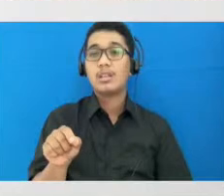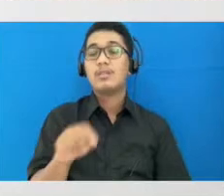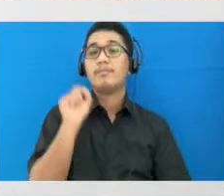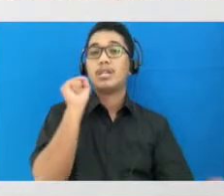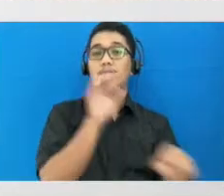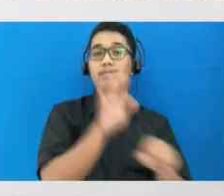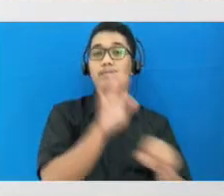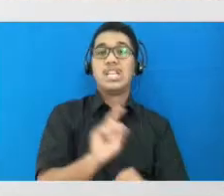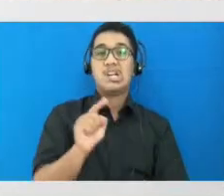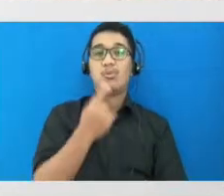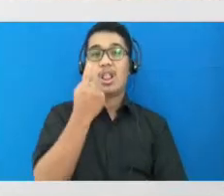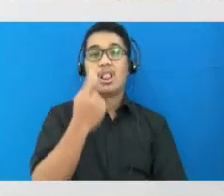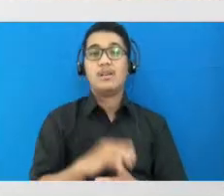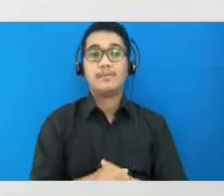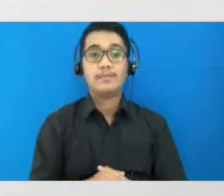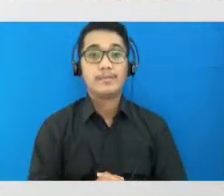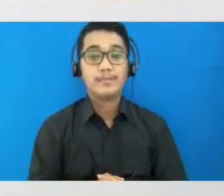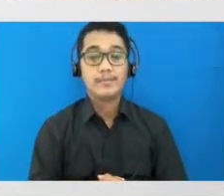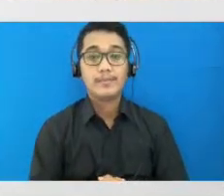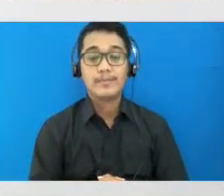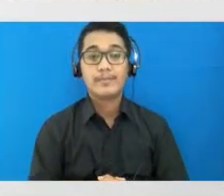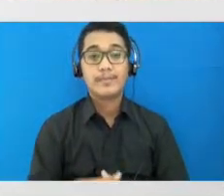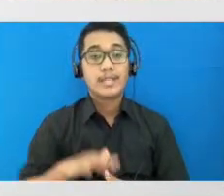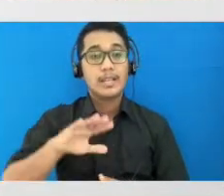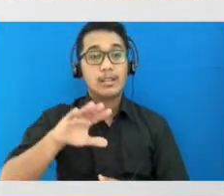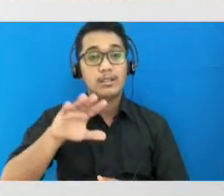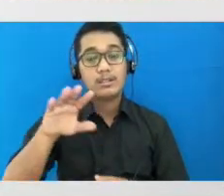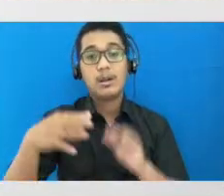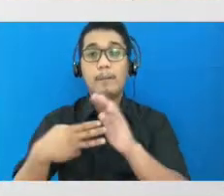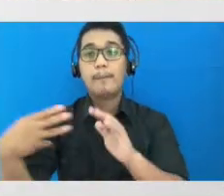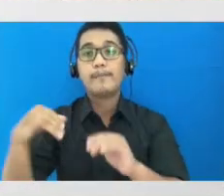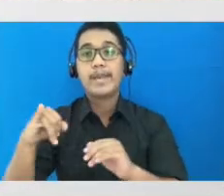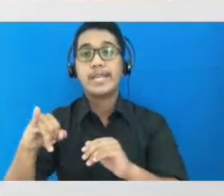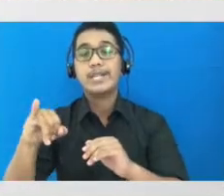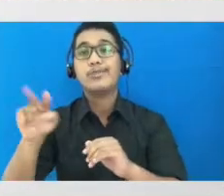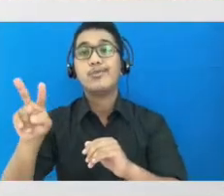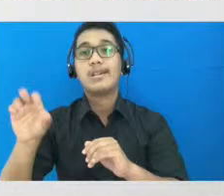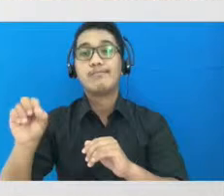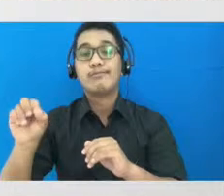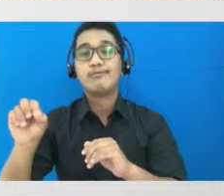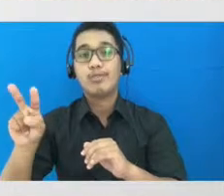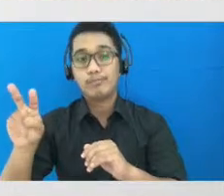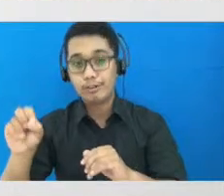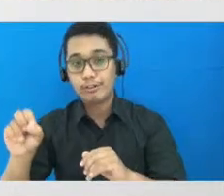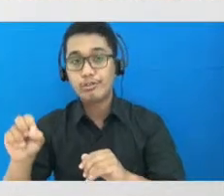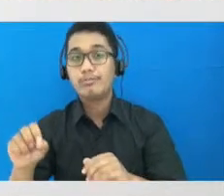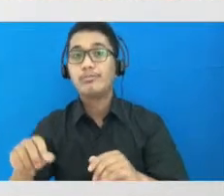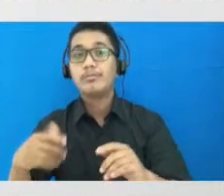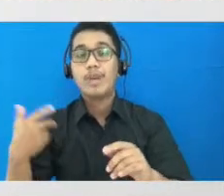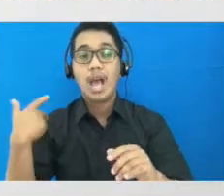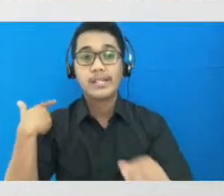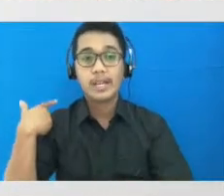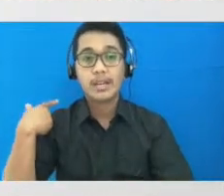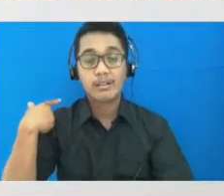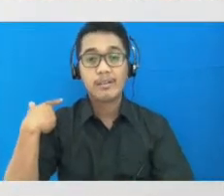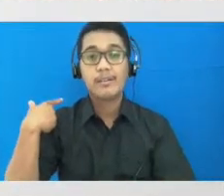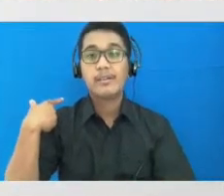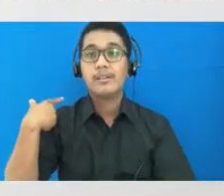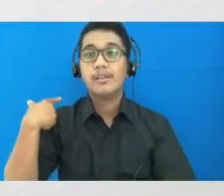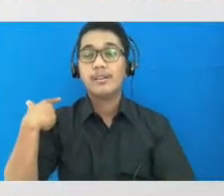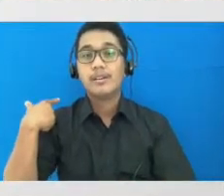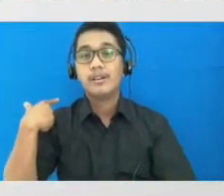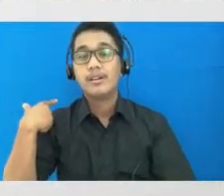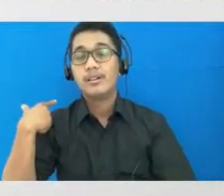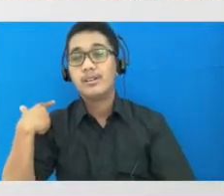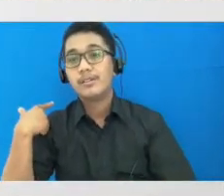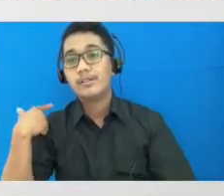COVID-19 awal, tepatnya di bulan Mei 2020, kita mendengar viral di media, di